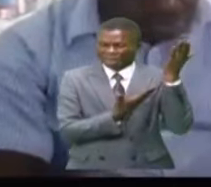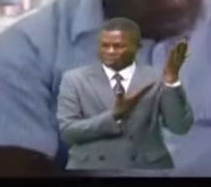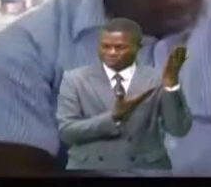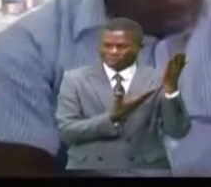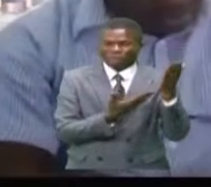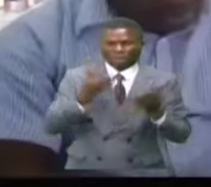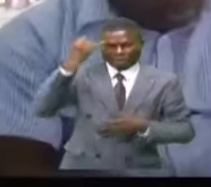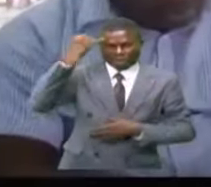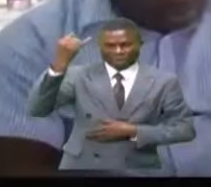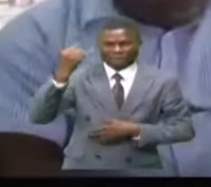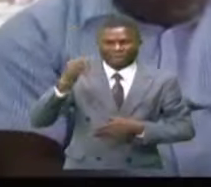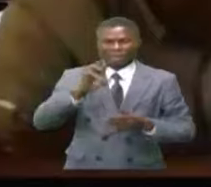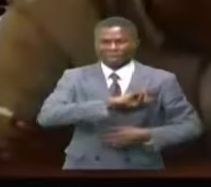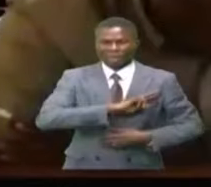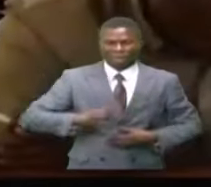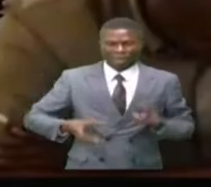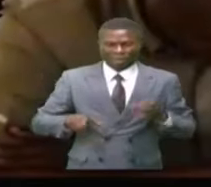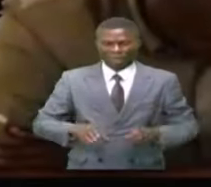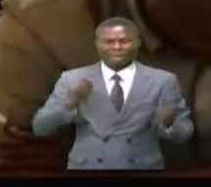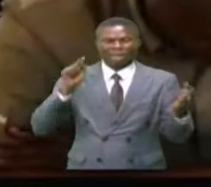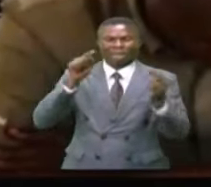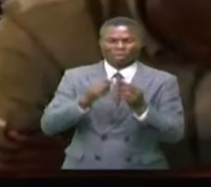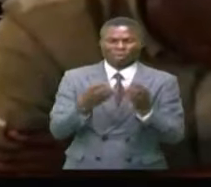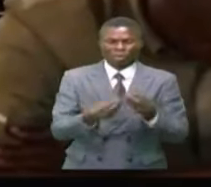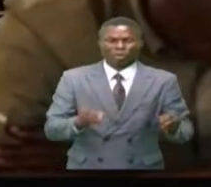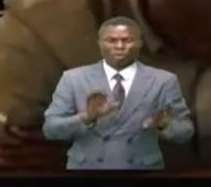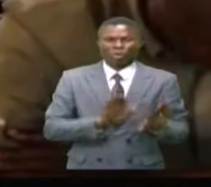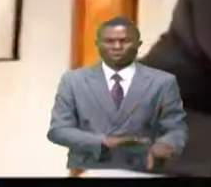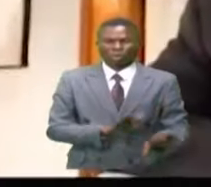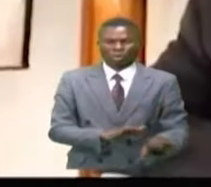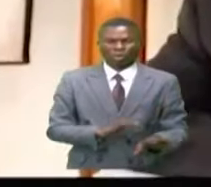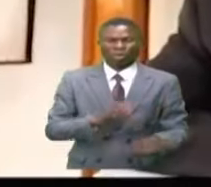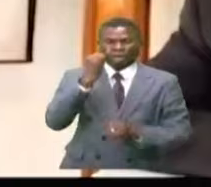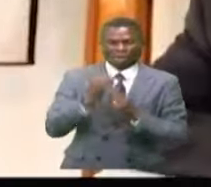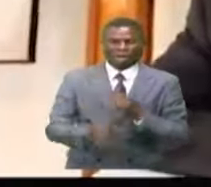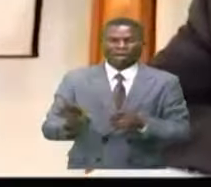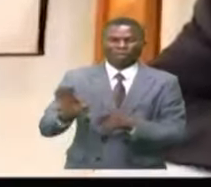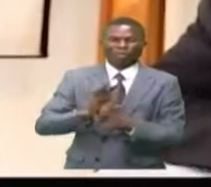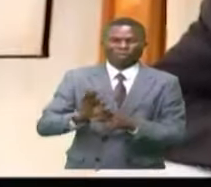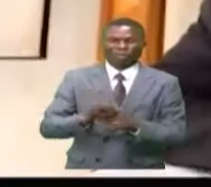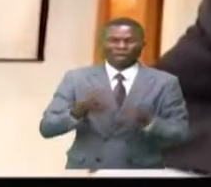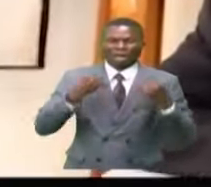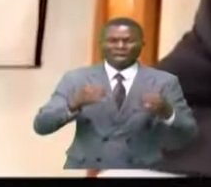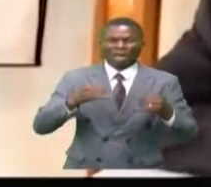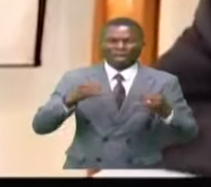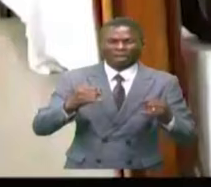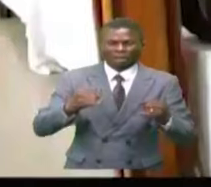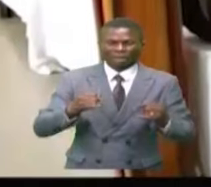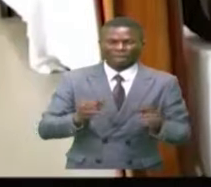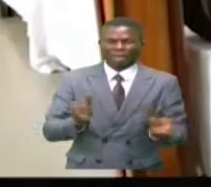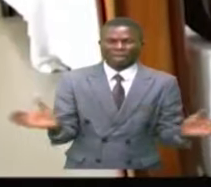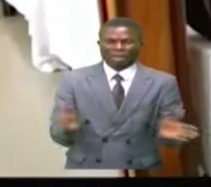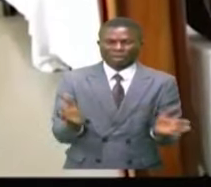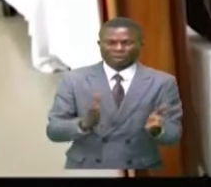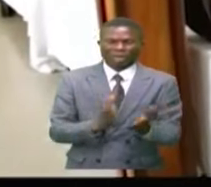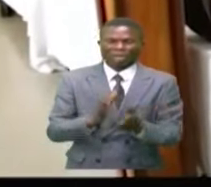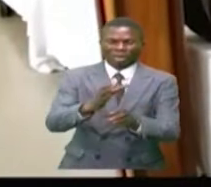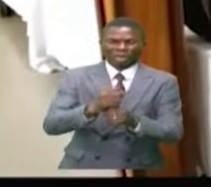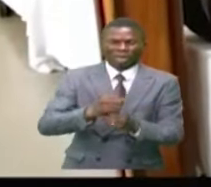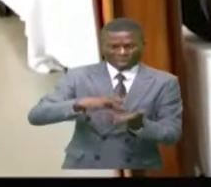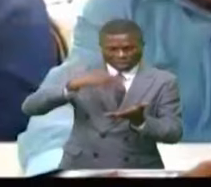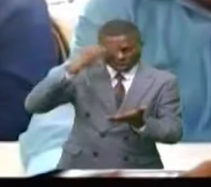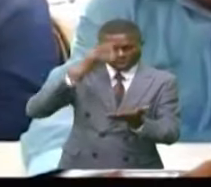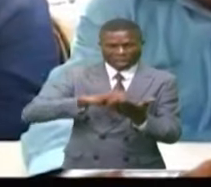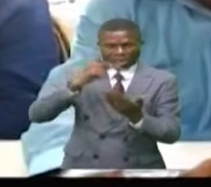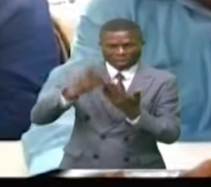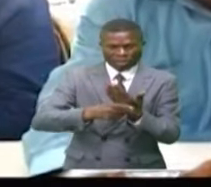RDC ainsi que ses objectifs et résultats attendus au terme de cet atelier d'information, de cadrage et d'appropriation du programme